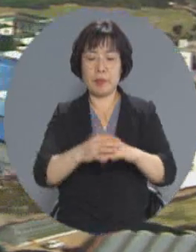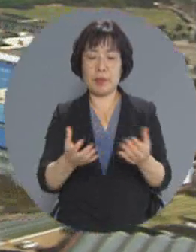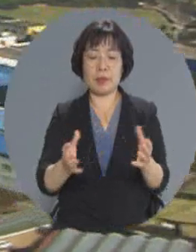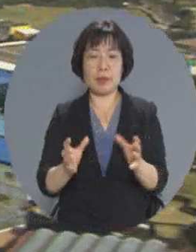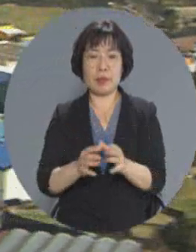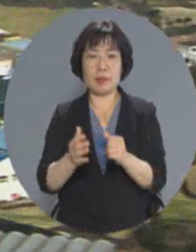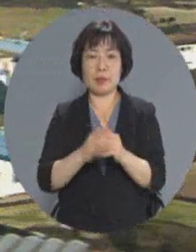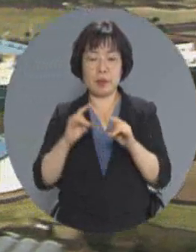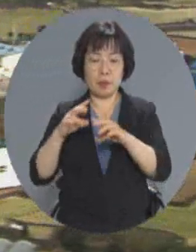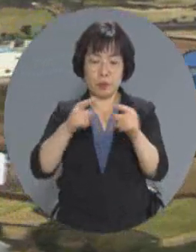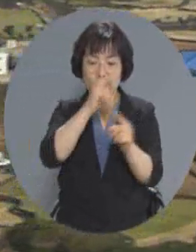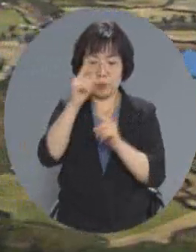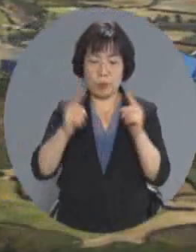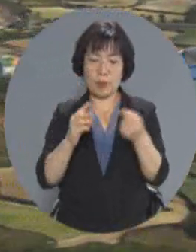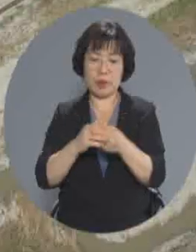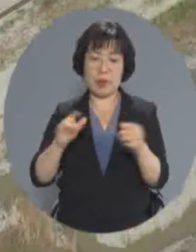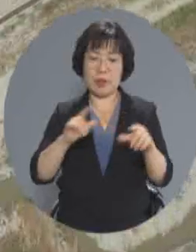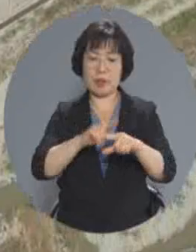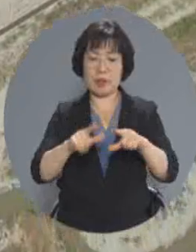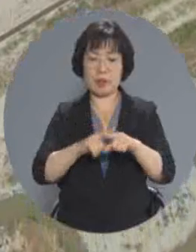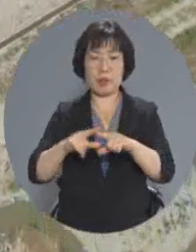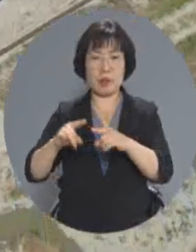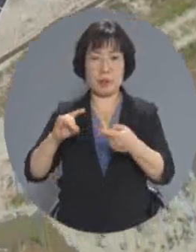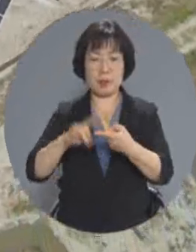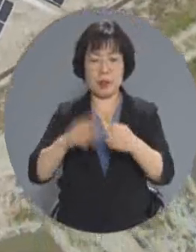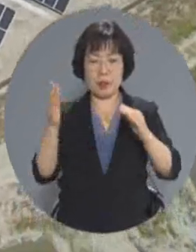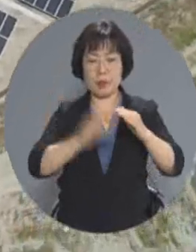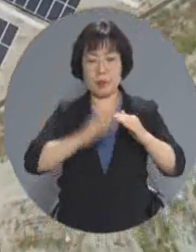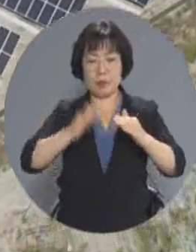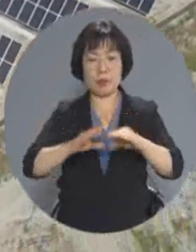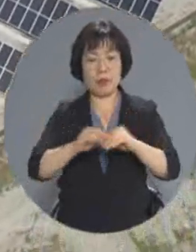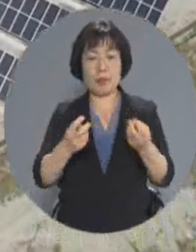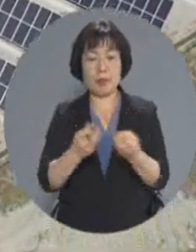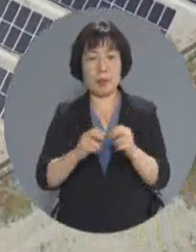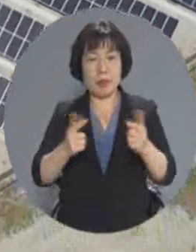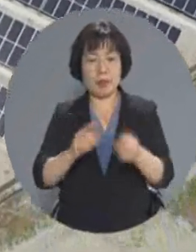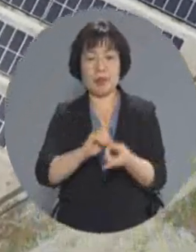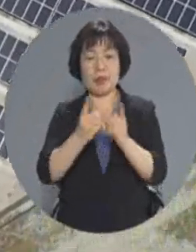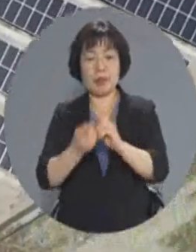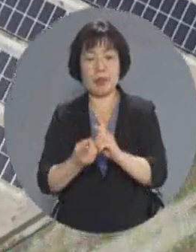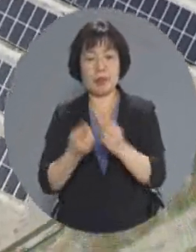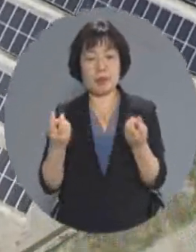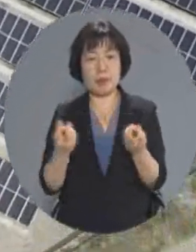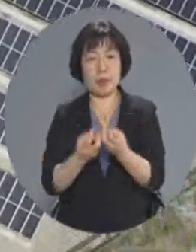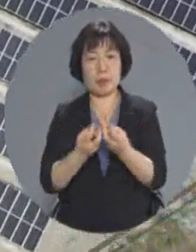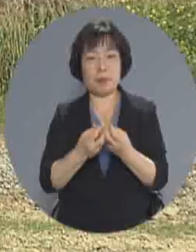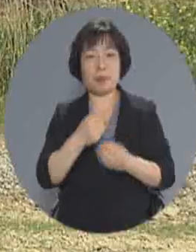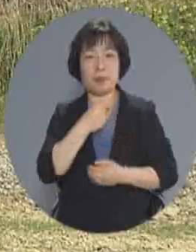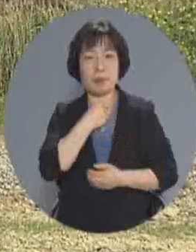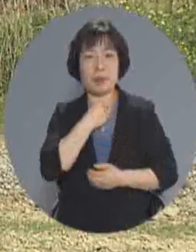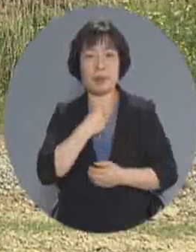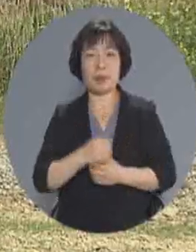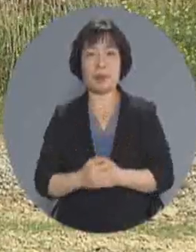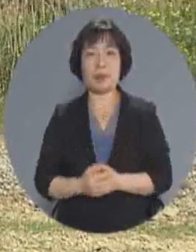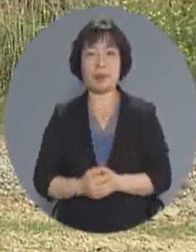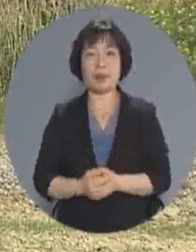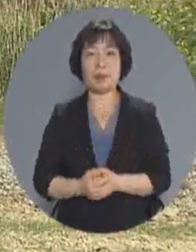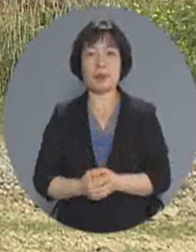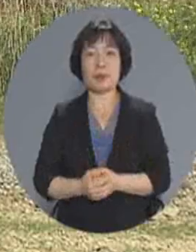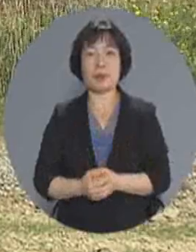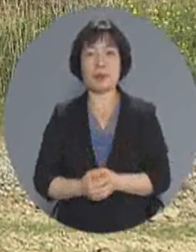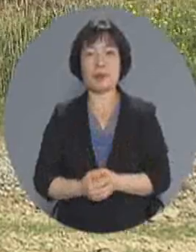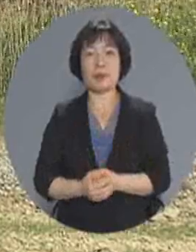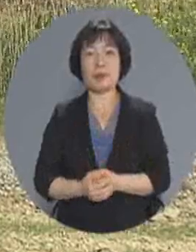주민들은 신재생에너지 공영화가 해법은 아니더라도 하나의 대안이기를 바라고 있습니다. MBC